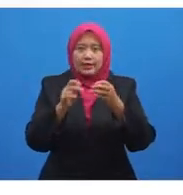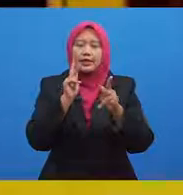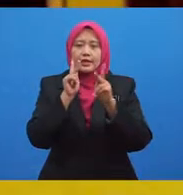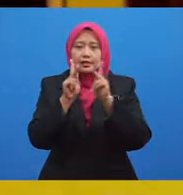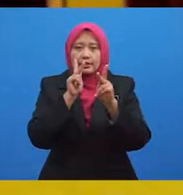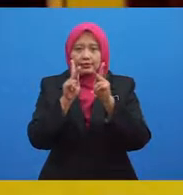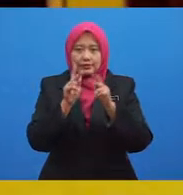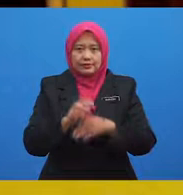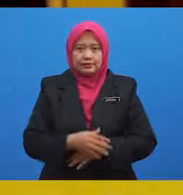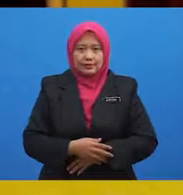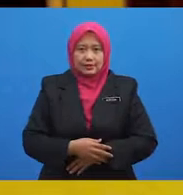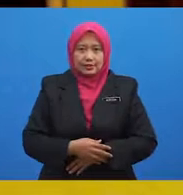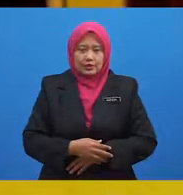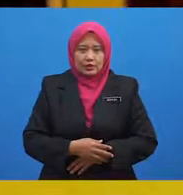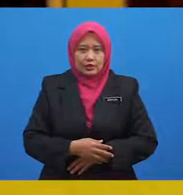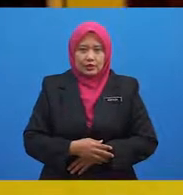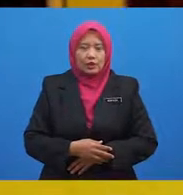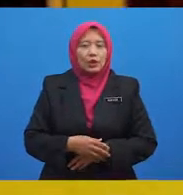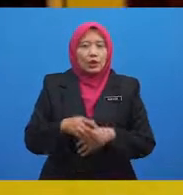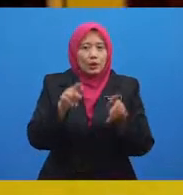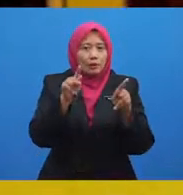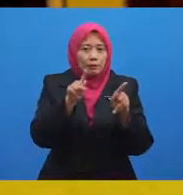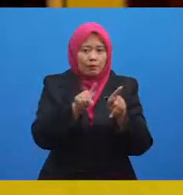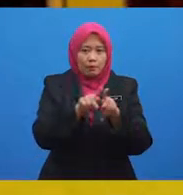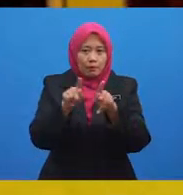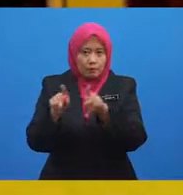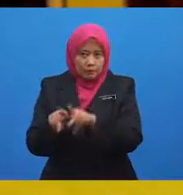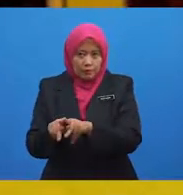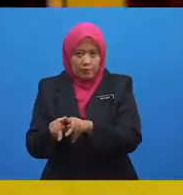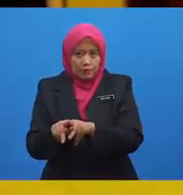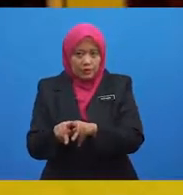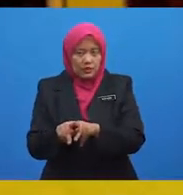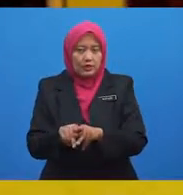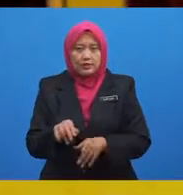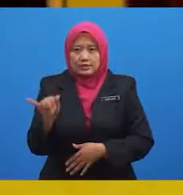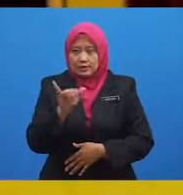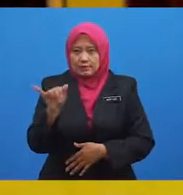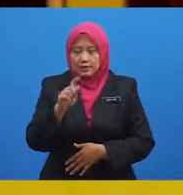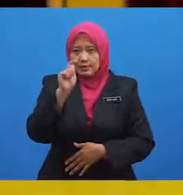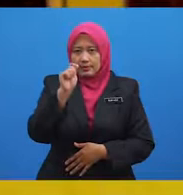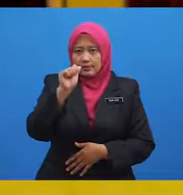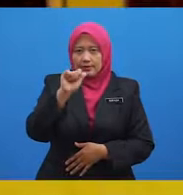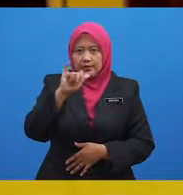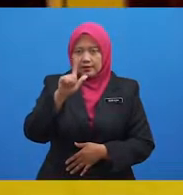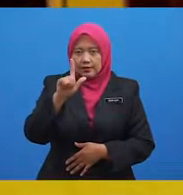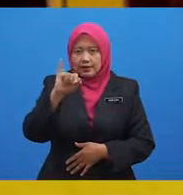jeda, serta pola intonasi yang sama seperti talibun dan prosa